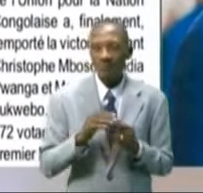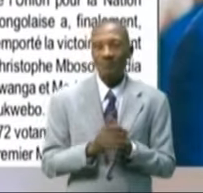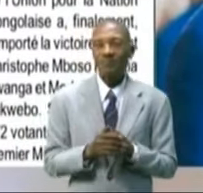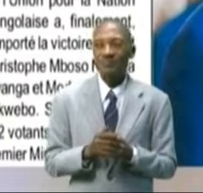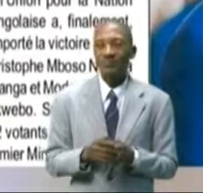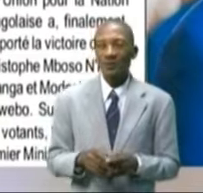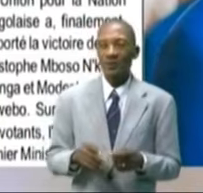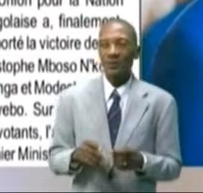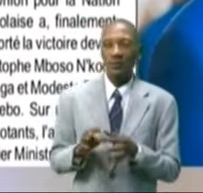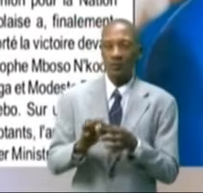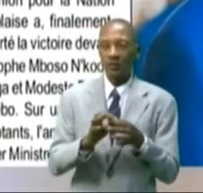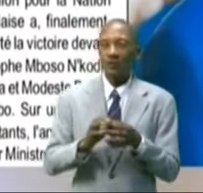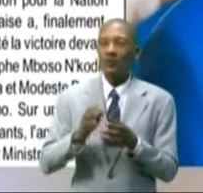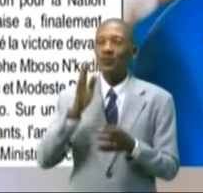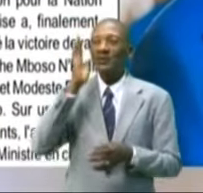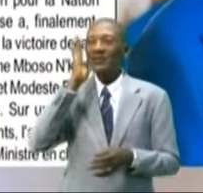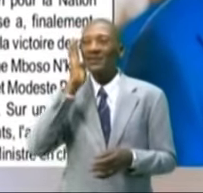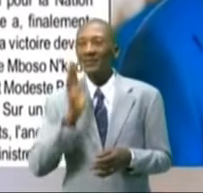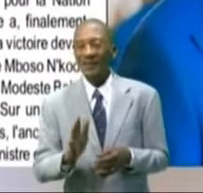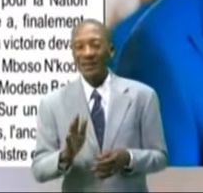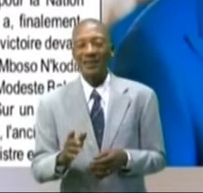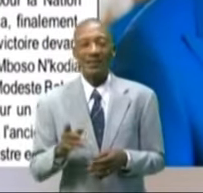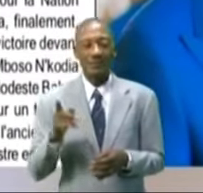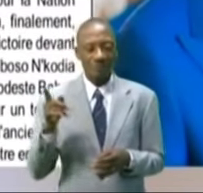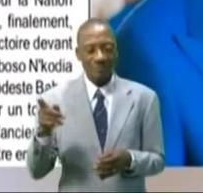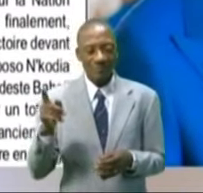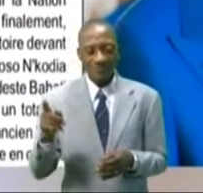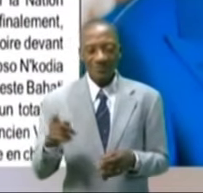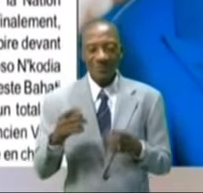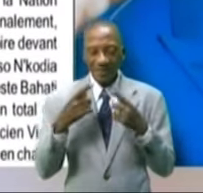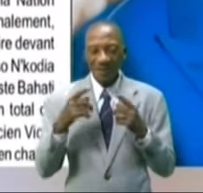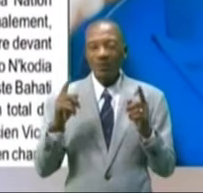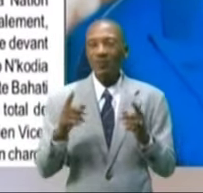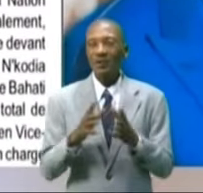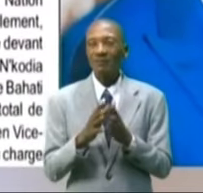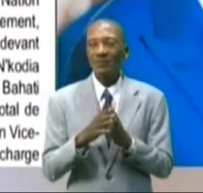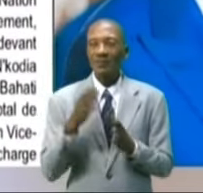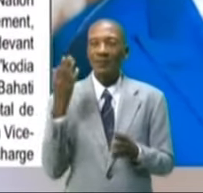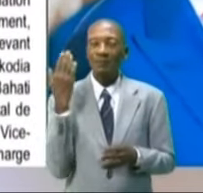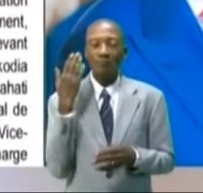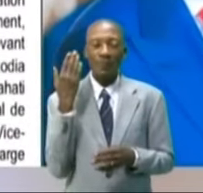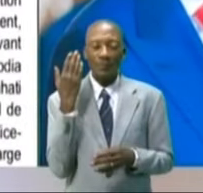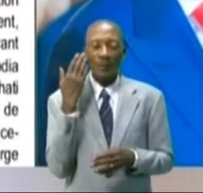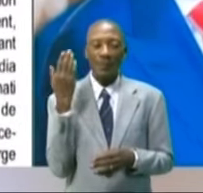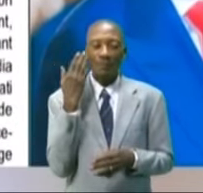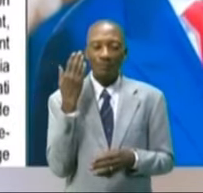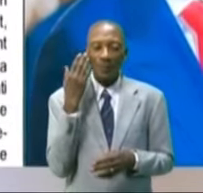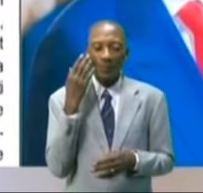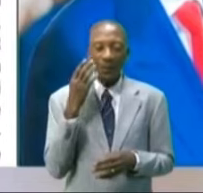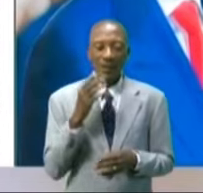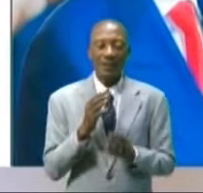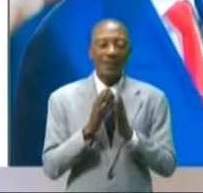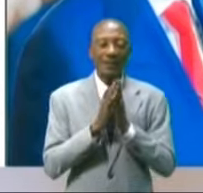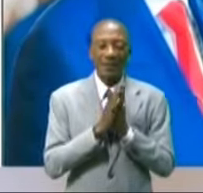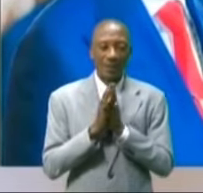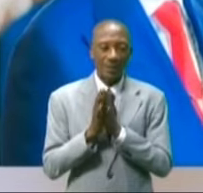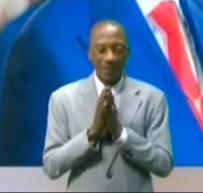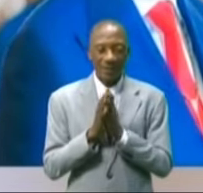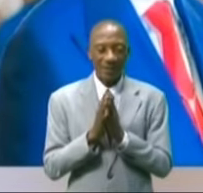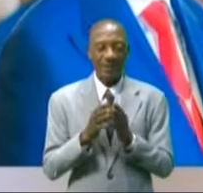Nation a jeté son dévolu sur Vital Kamerhe pour mener la barque à l'Assemblée nationale dans le cadre de cette